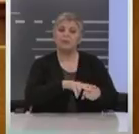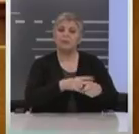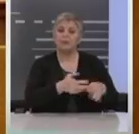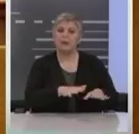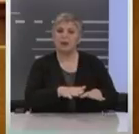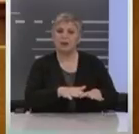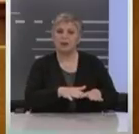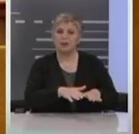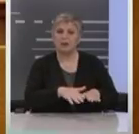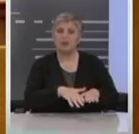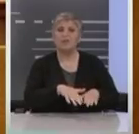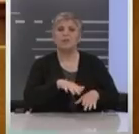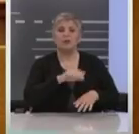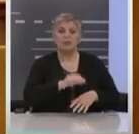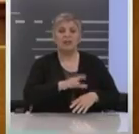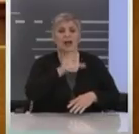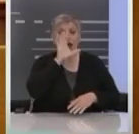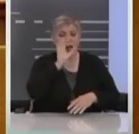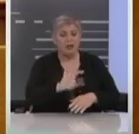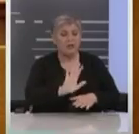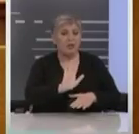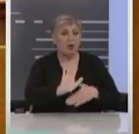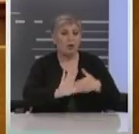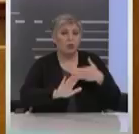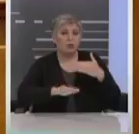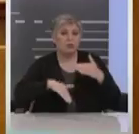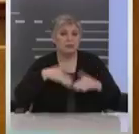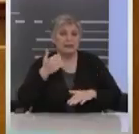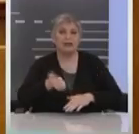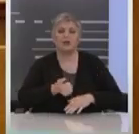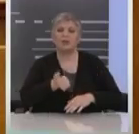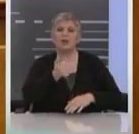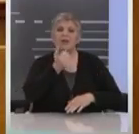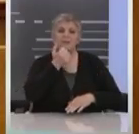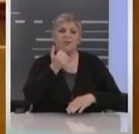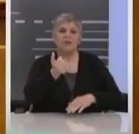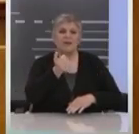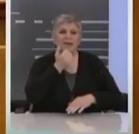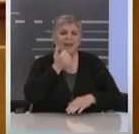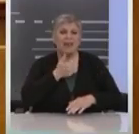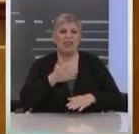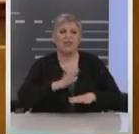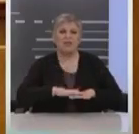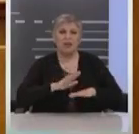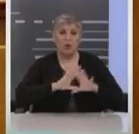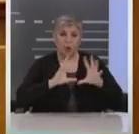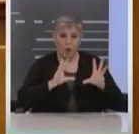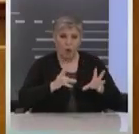και που πλήρωσαν πράγματι τα σπασμένα και τις παθογένειες δεκαετιών.